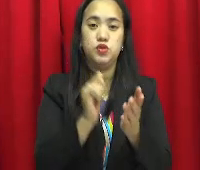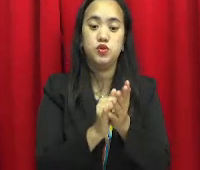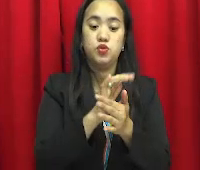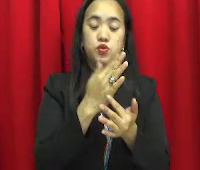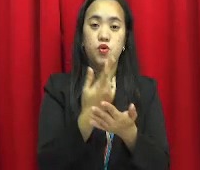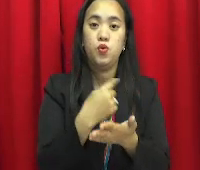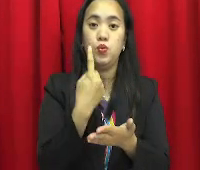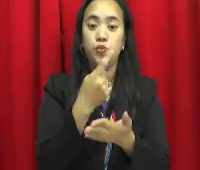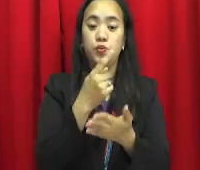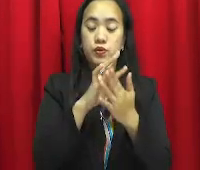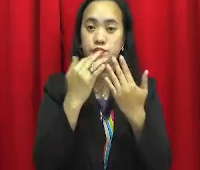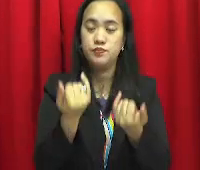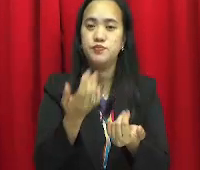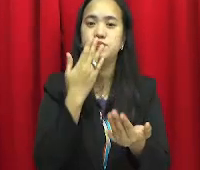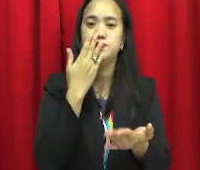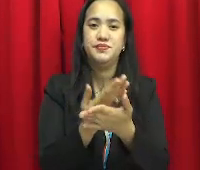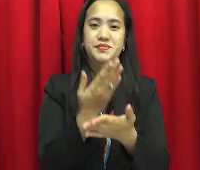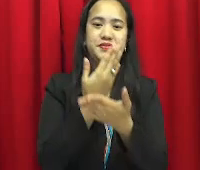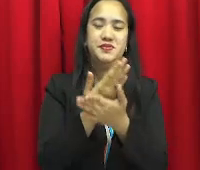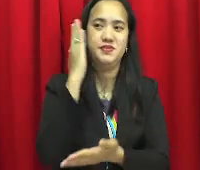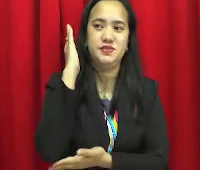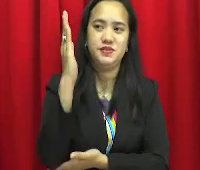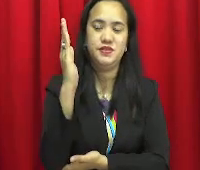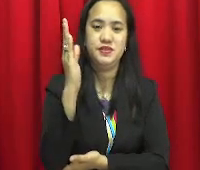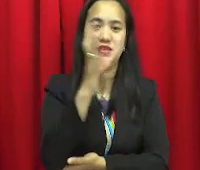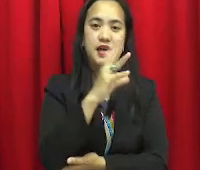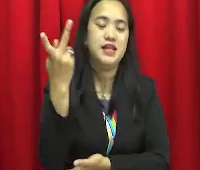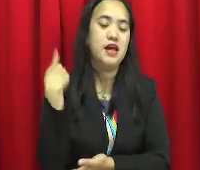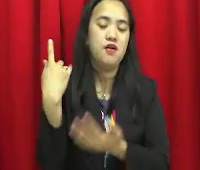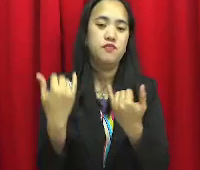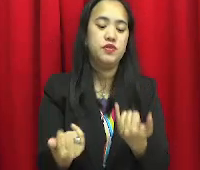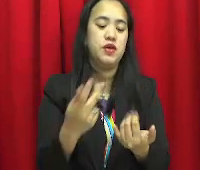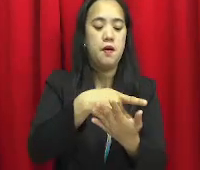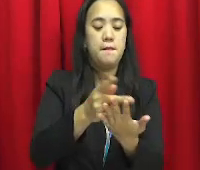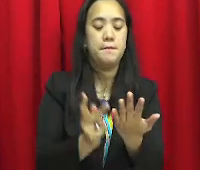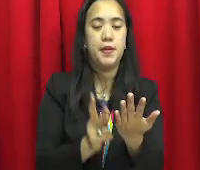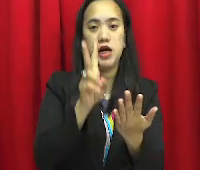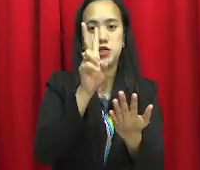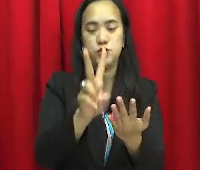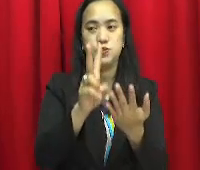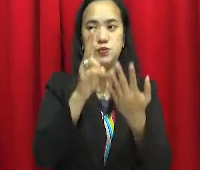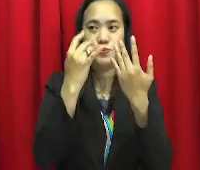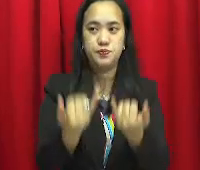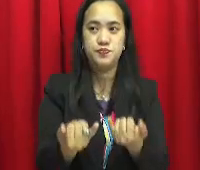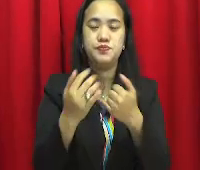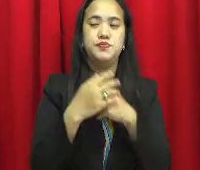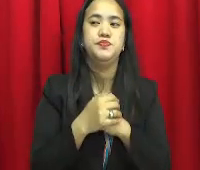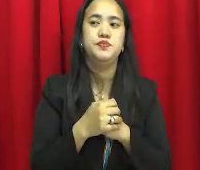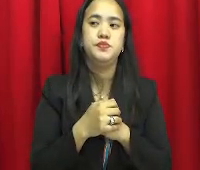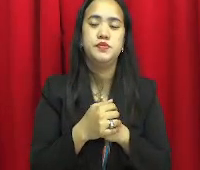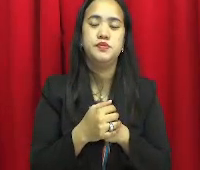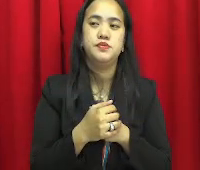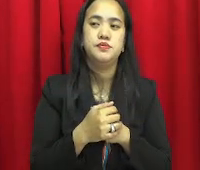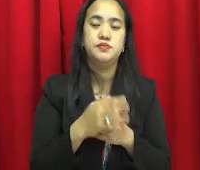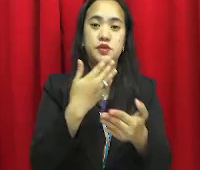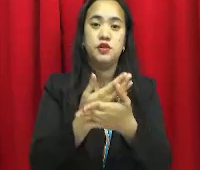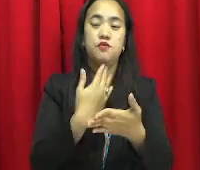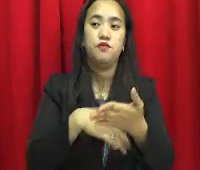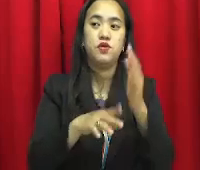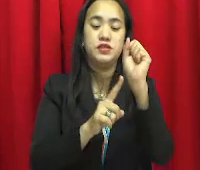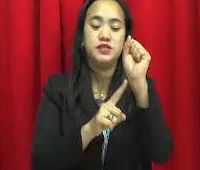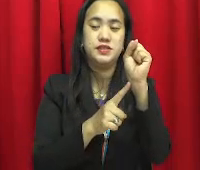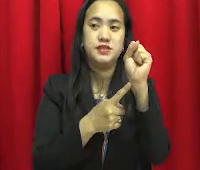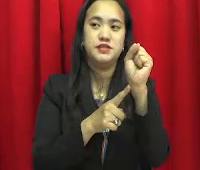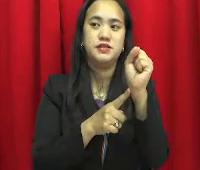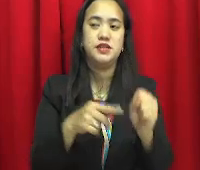ngayon, magandang tanghali po. Talagang may karugtong yung ating kwentuhan ngayon. Kanina po, bago magsimula, ay pambihira,